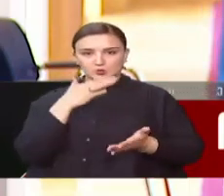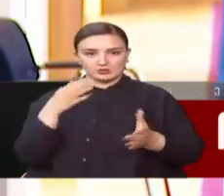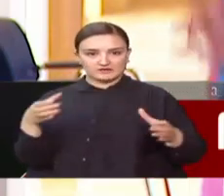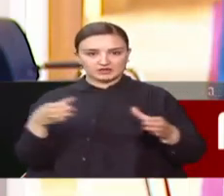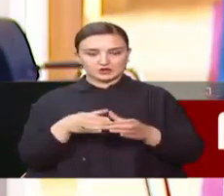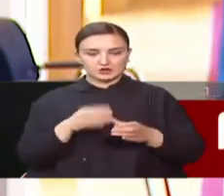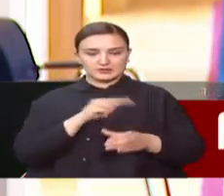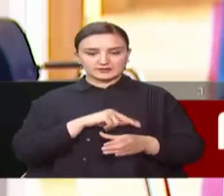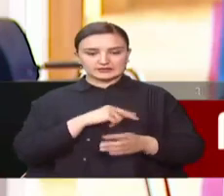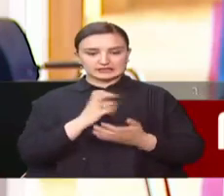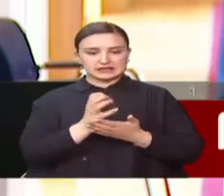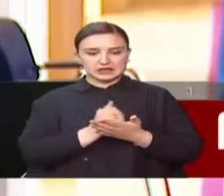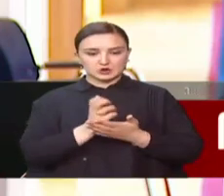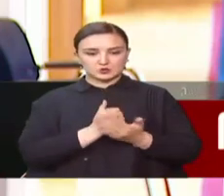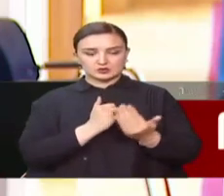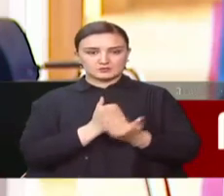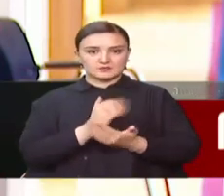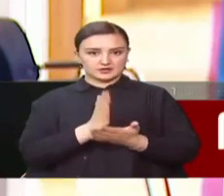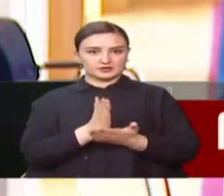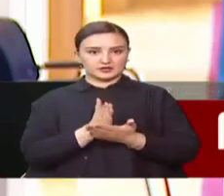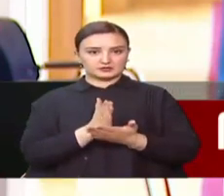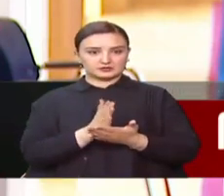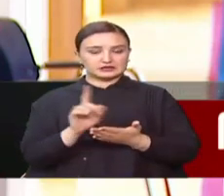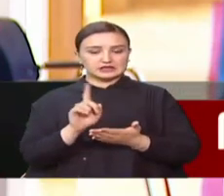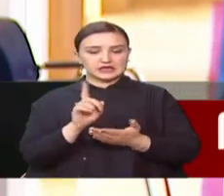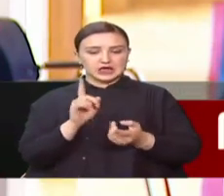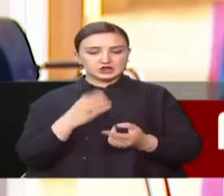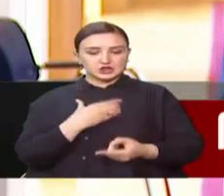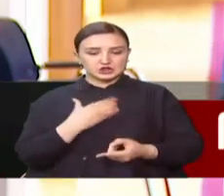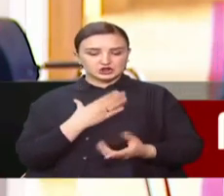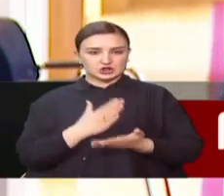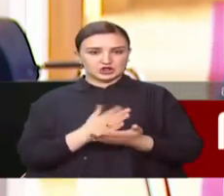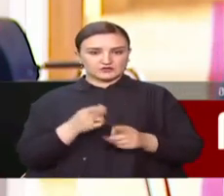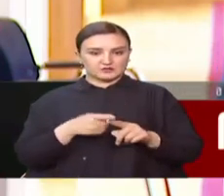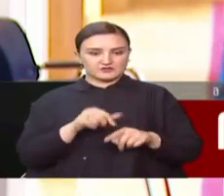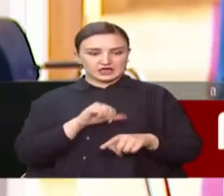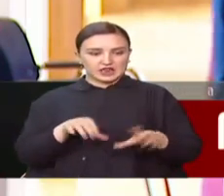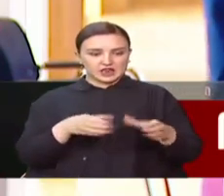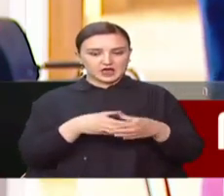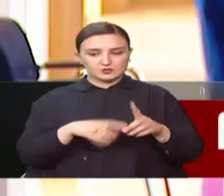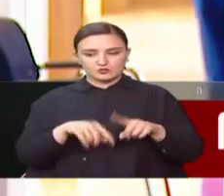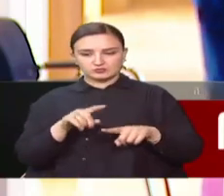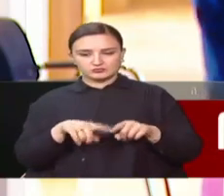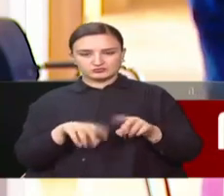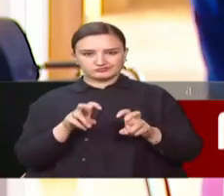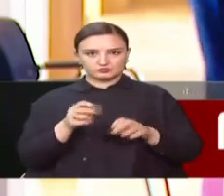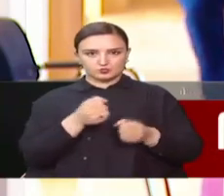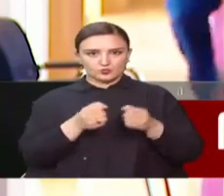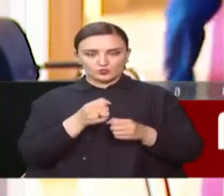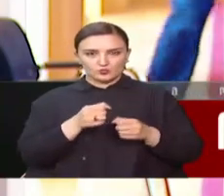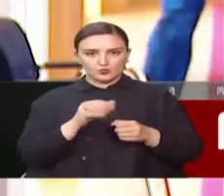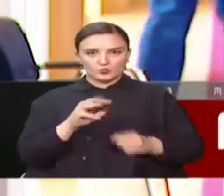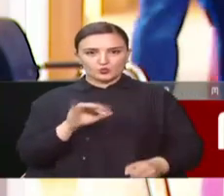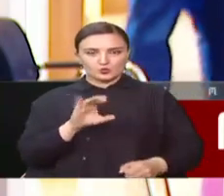ხო, მთელი ადმინისტრაციული რესურსი მათ ხელს არის, მათ ხელთა, ანუ რაშიში აქვს ამისთან, ამ კლანის და ამ მოსამართლეების და მურუსინძის, ანუ